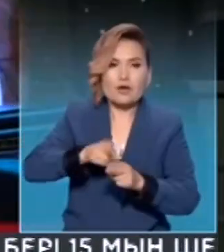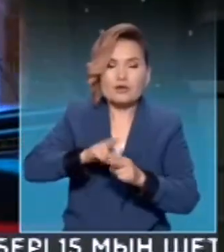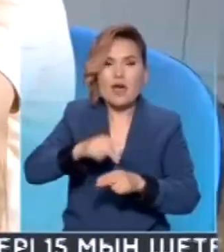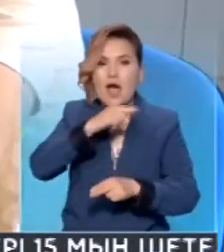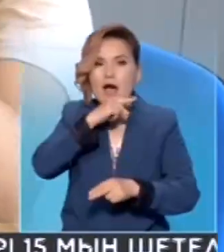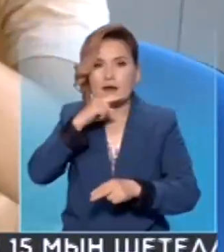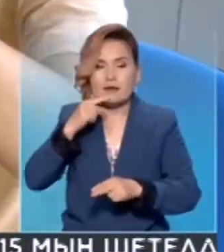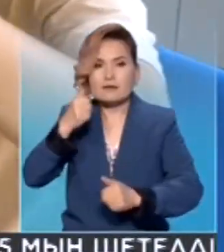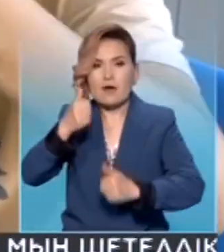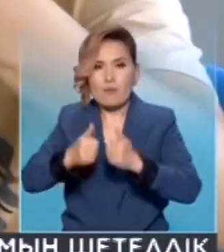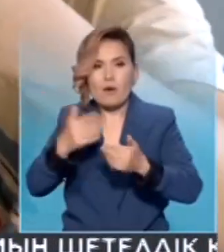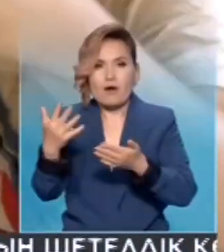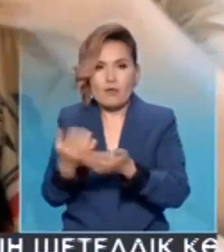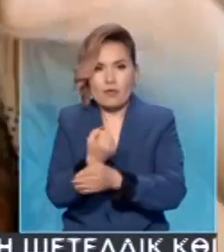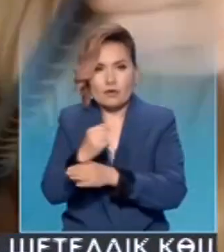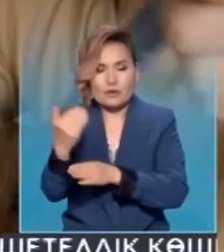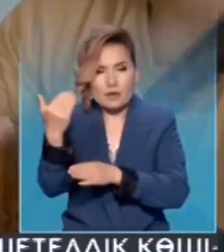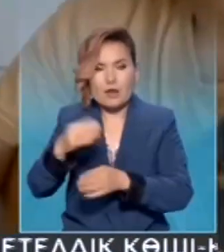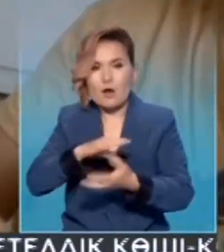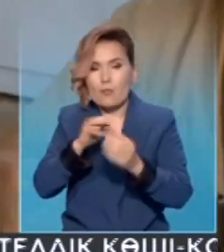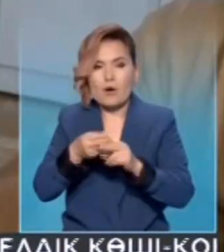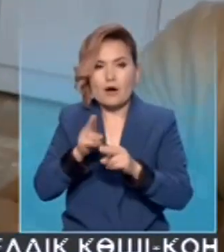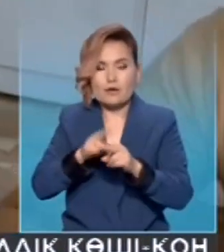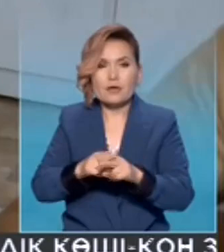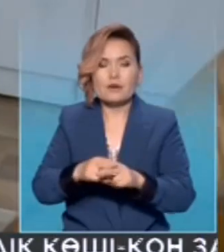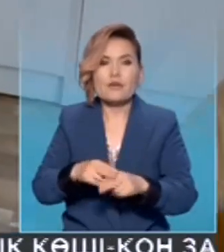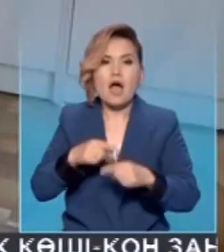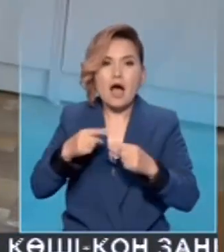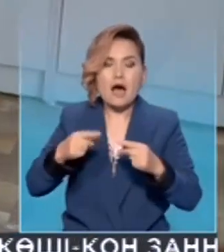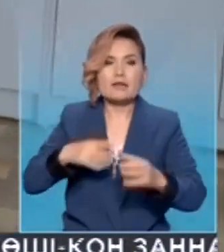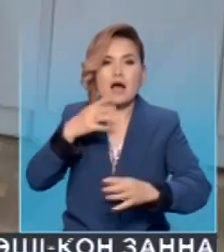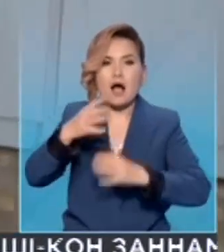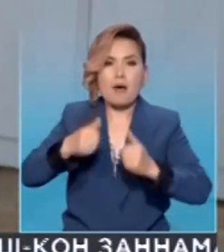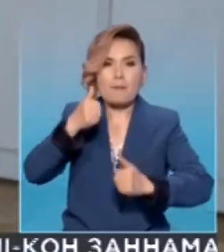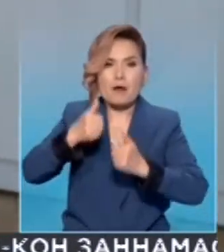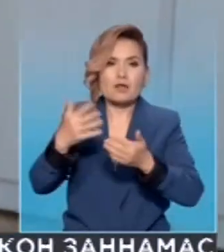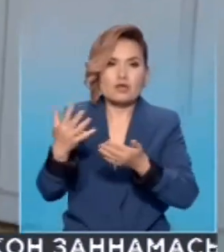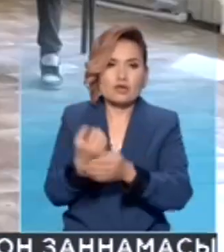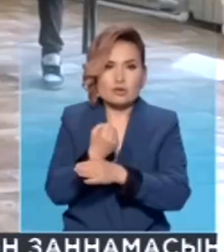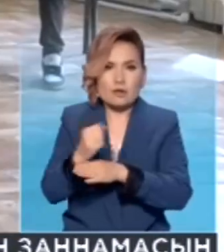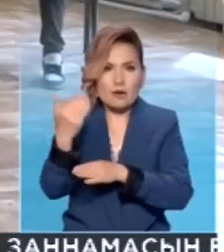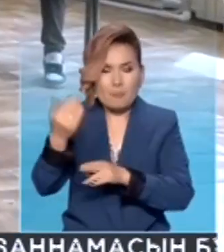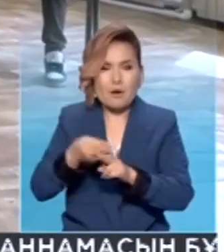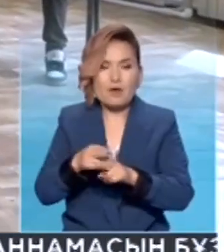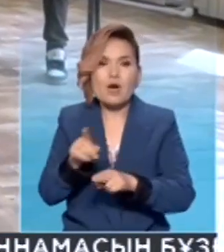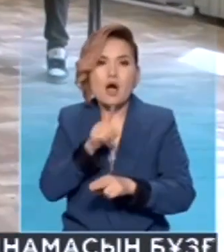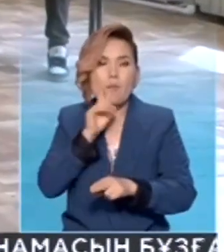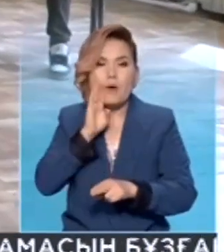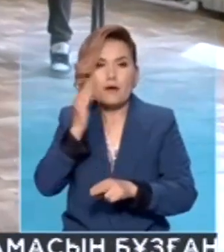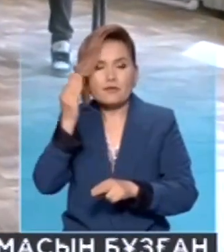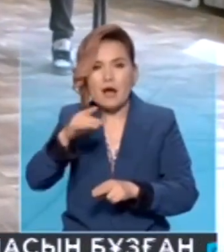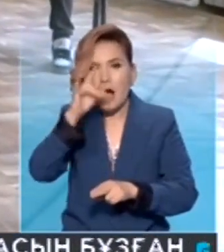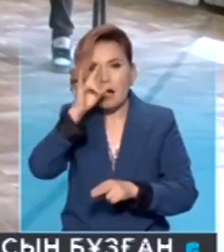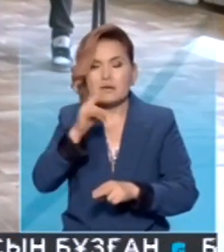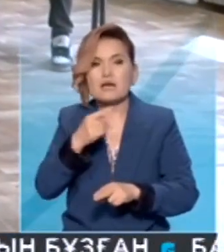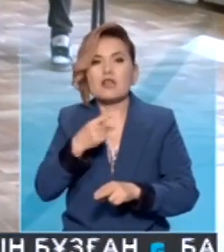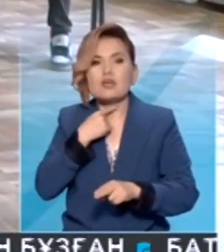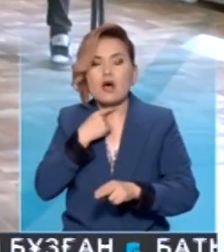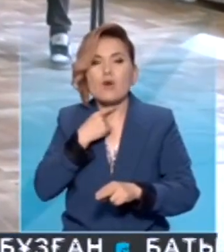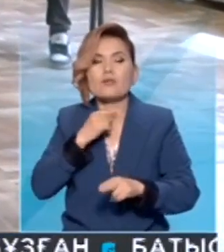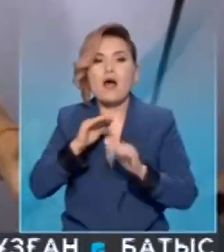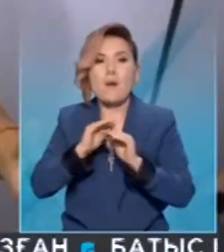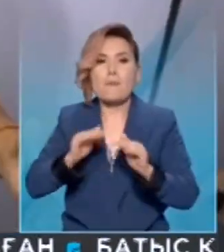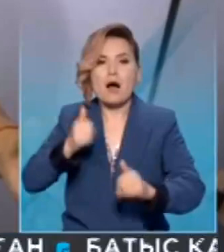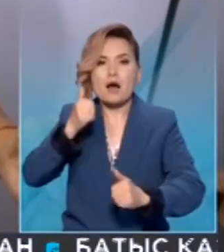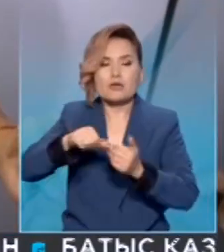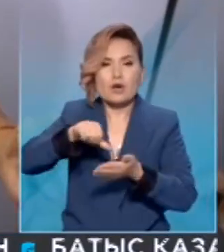қатысып, финалына дейін жеткен. Шоу Мир және Голден Пальм халықаралық байқауының жеңімпазы. Жанерке ұлттық арнадағы Қазақстан дауысы балалар